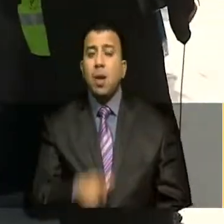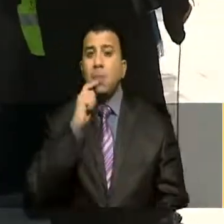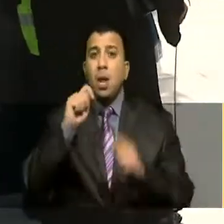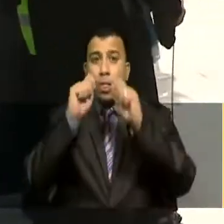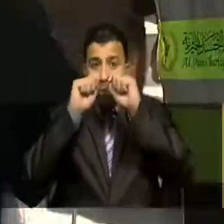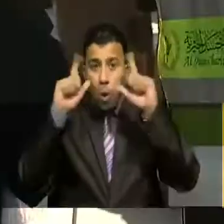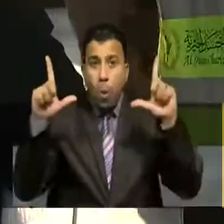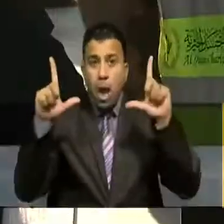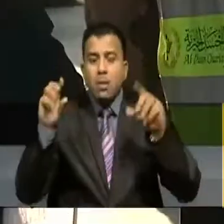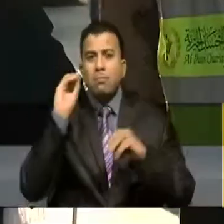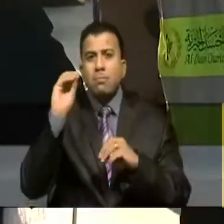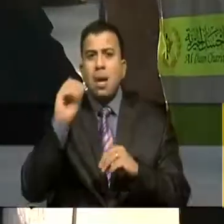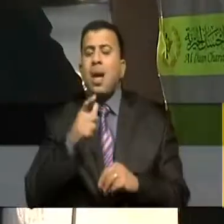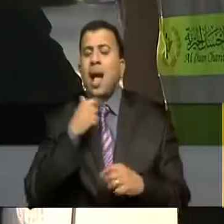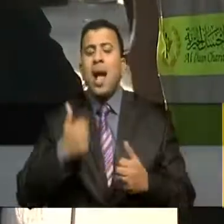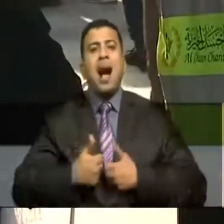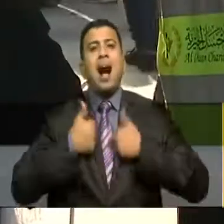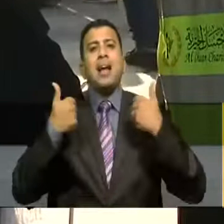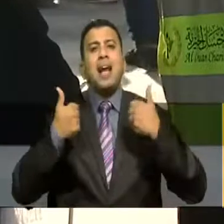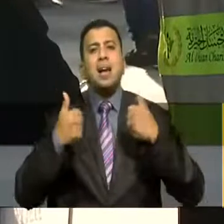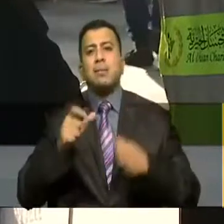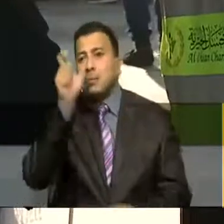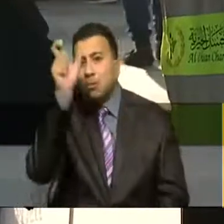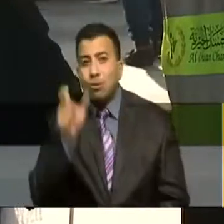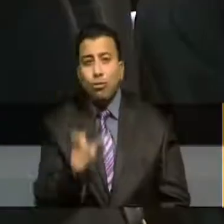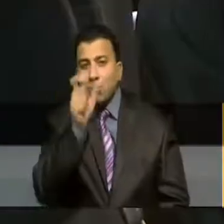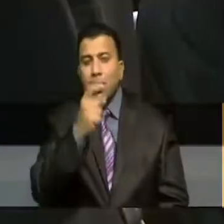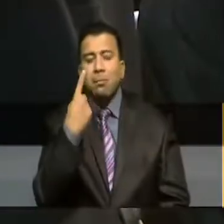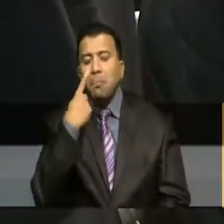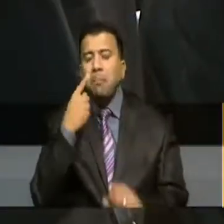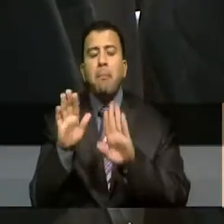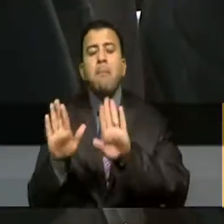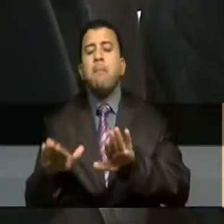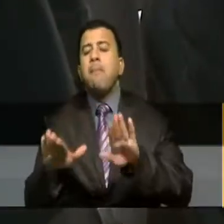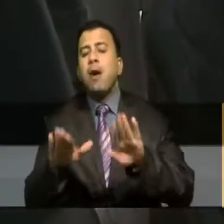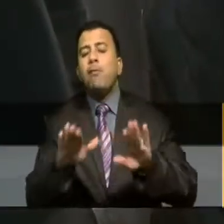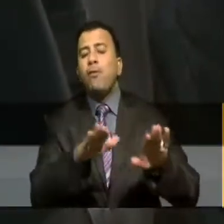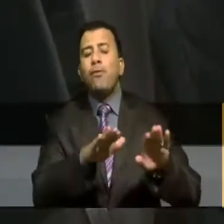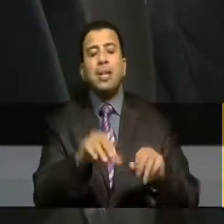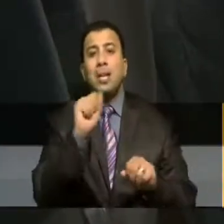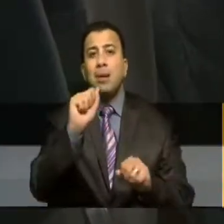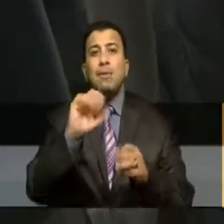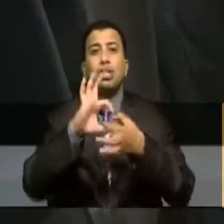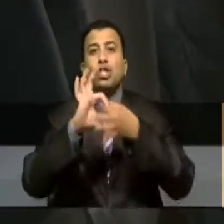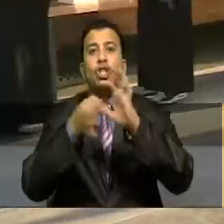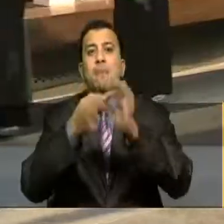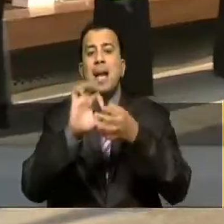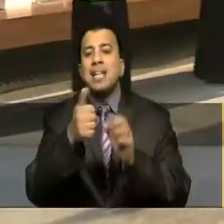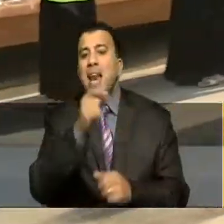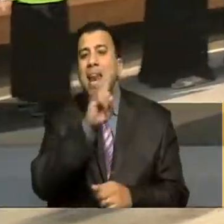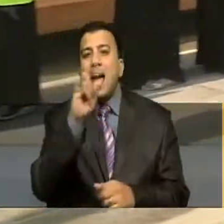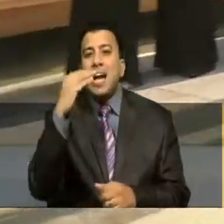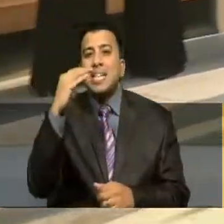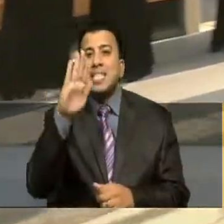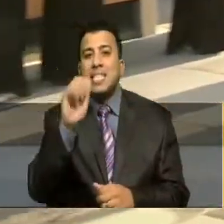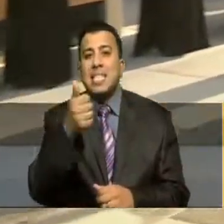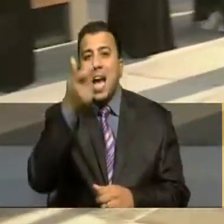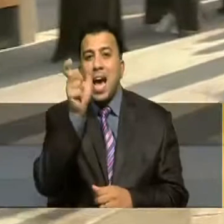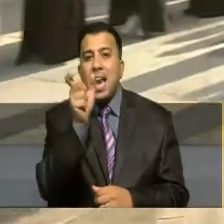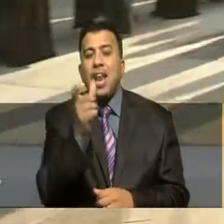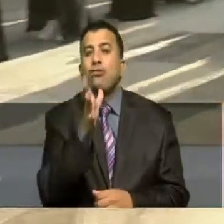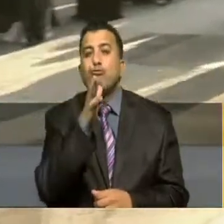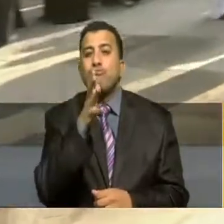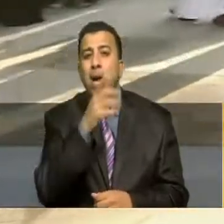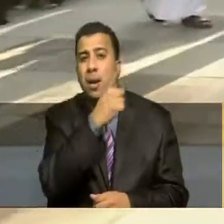للتوعية من خلال تجربة الحياة التي يعيشها المكفوفون، نظمت جمعية الإحسان الخيرية مسيرة العصا البيضاء